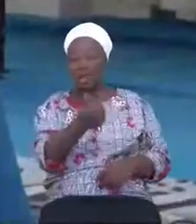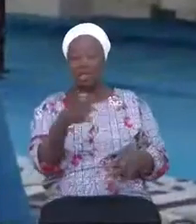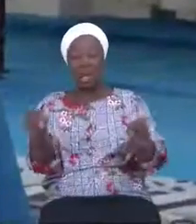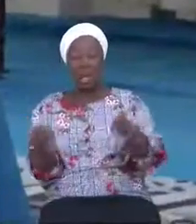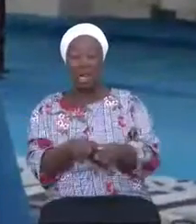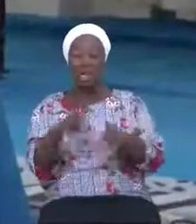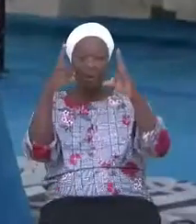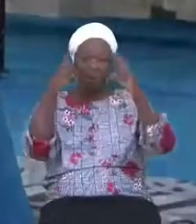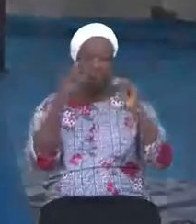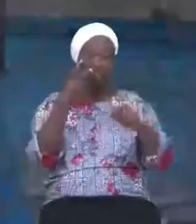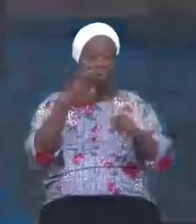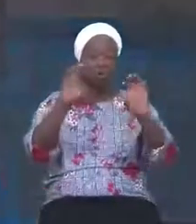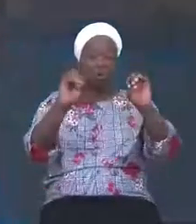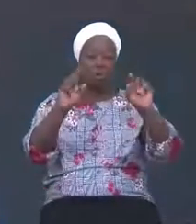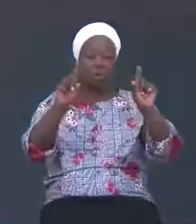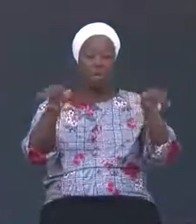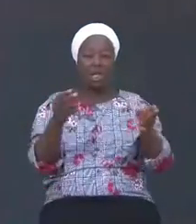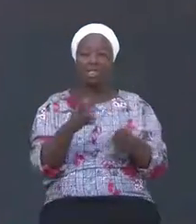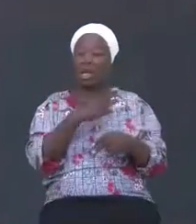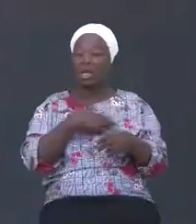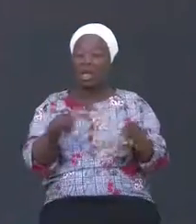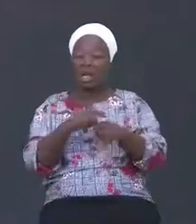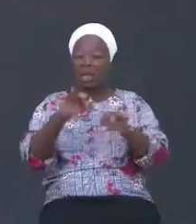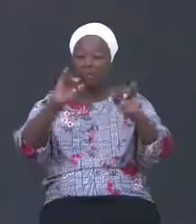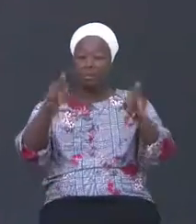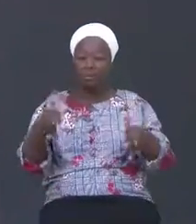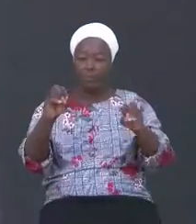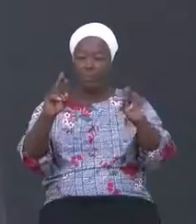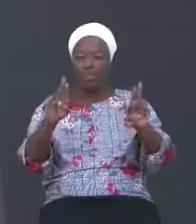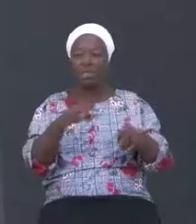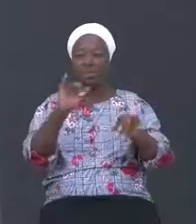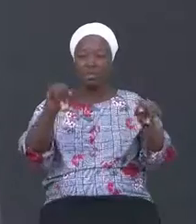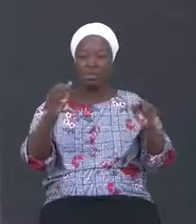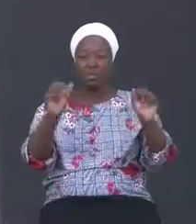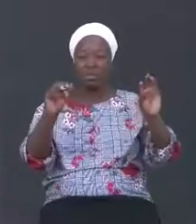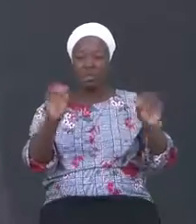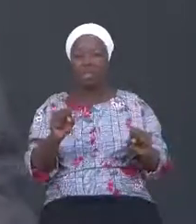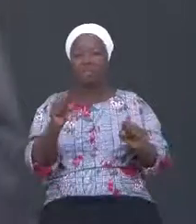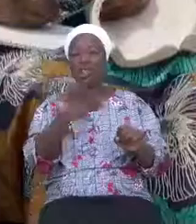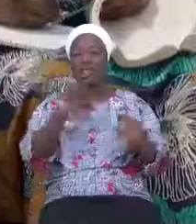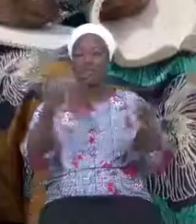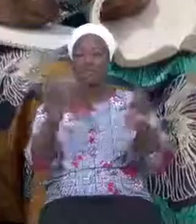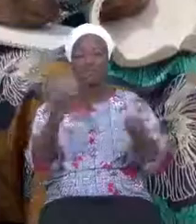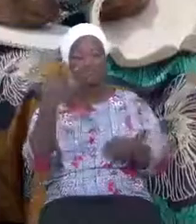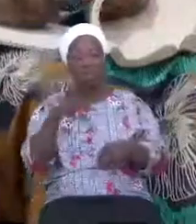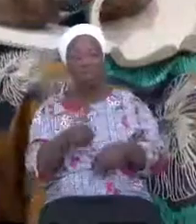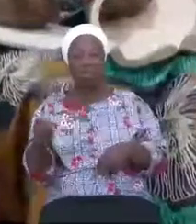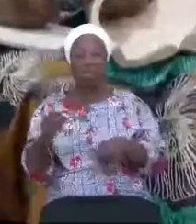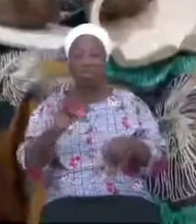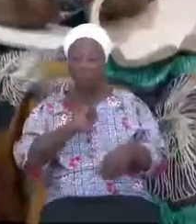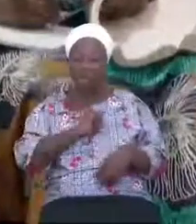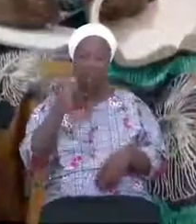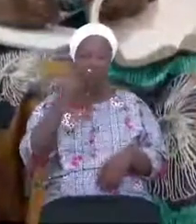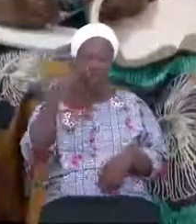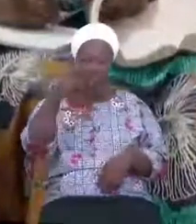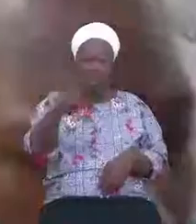a vu Élie, comme Pierre, Jacques, Jean ont vu. Je te verrai. Et tu